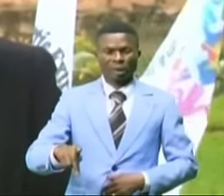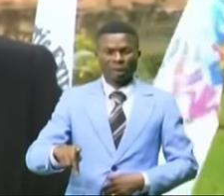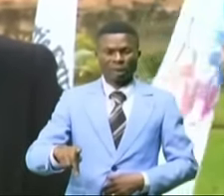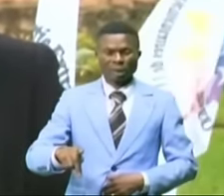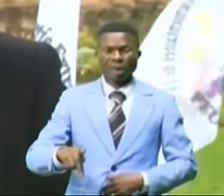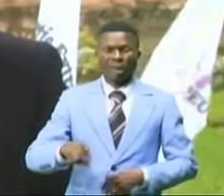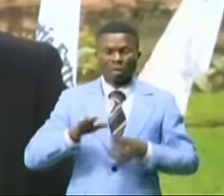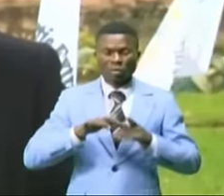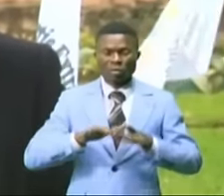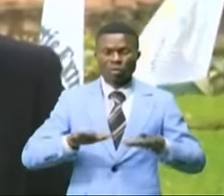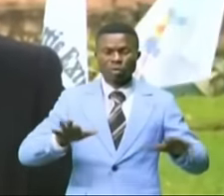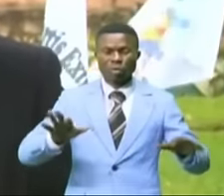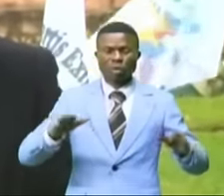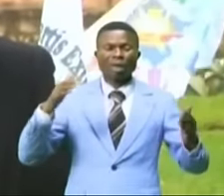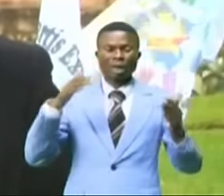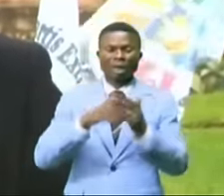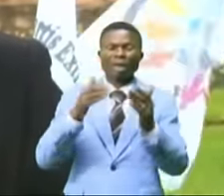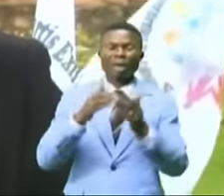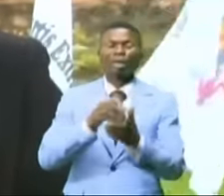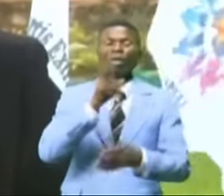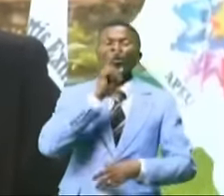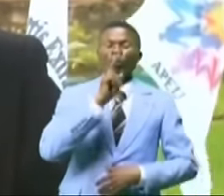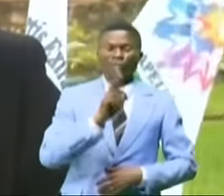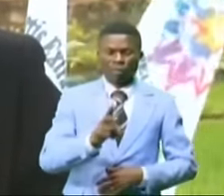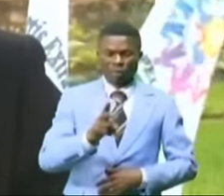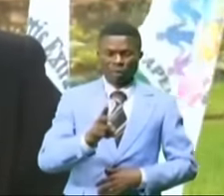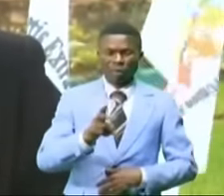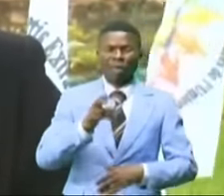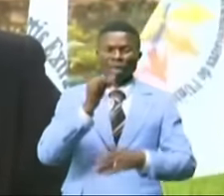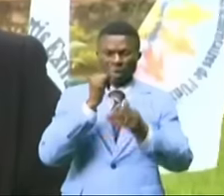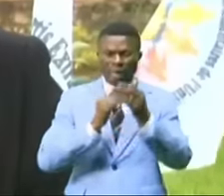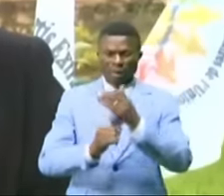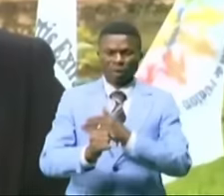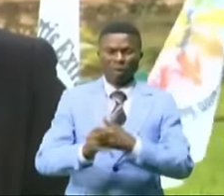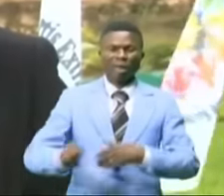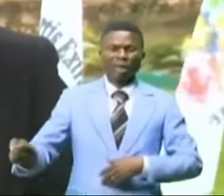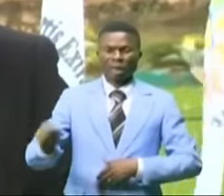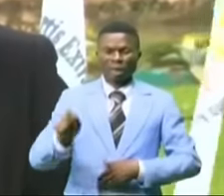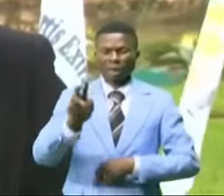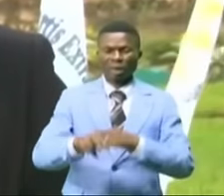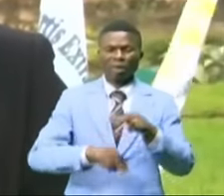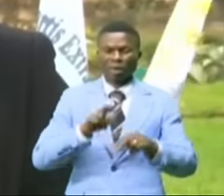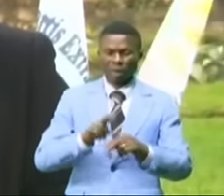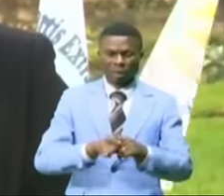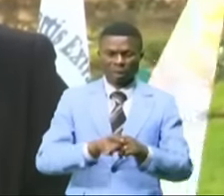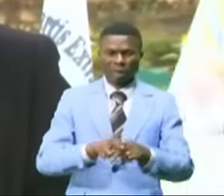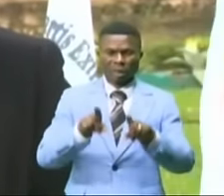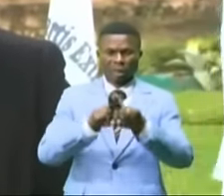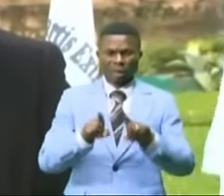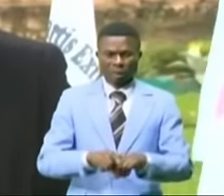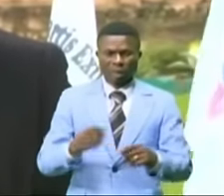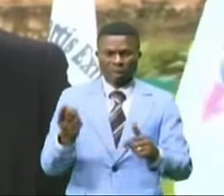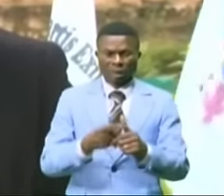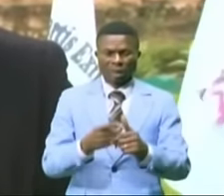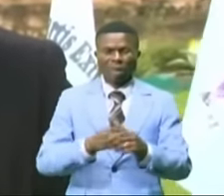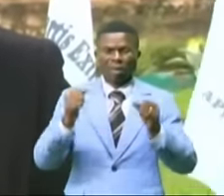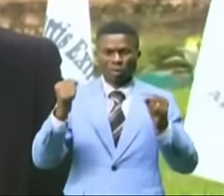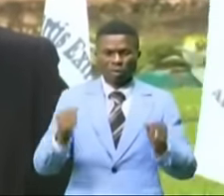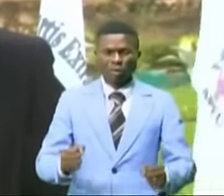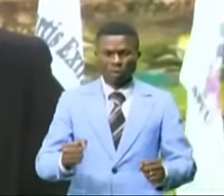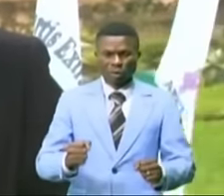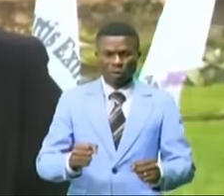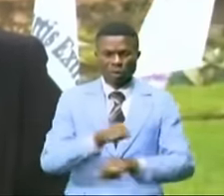planer une menace réelle sur l'intégrité du territoire national et sur la stabilité de